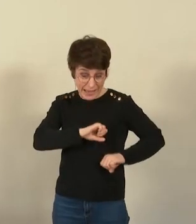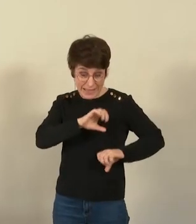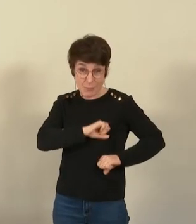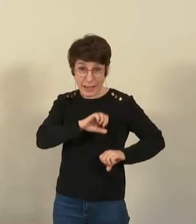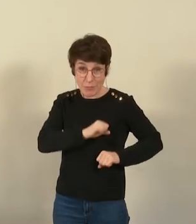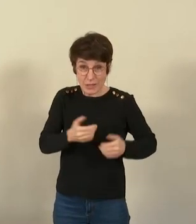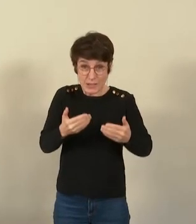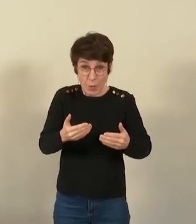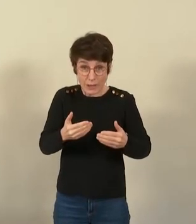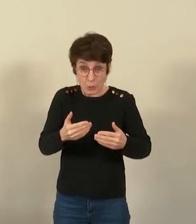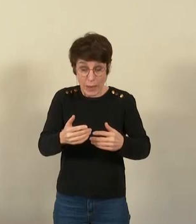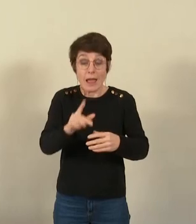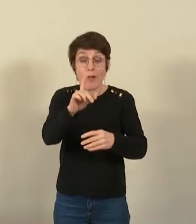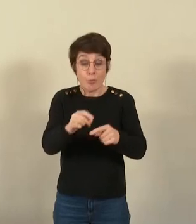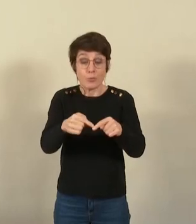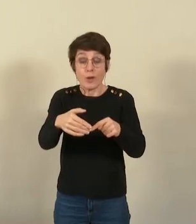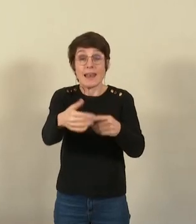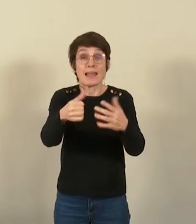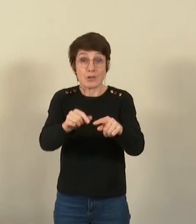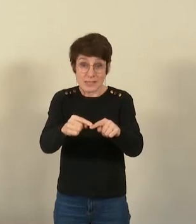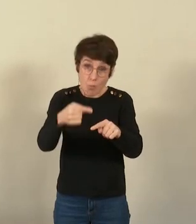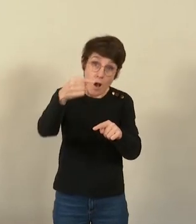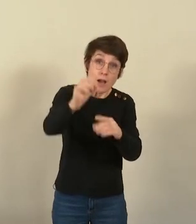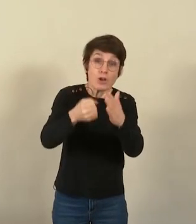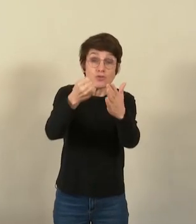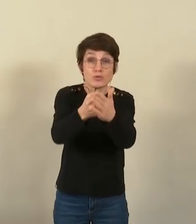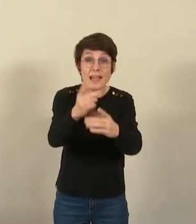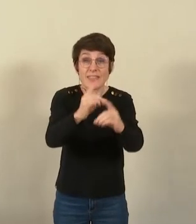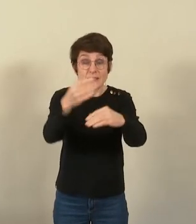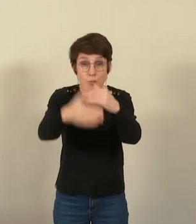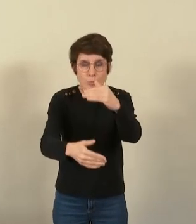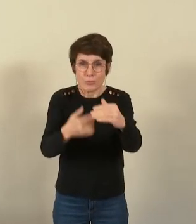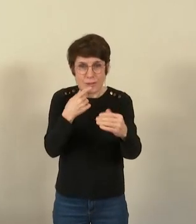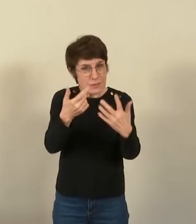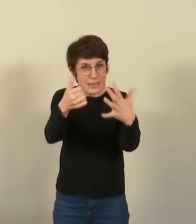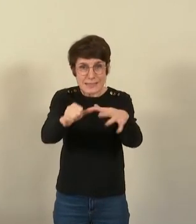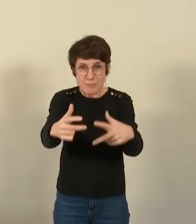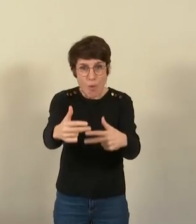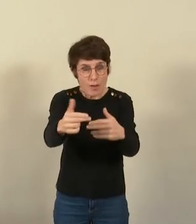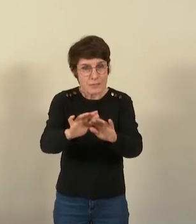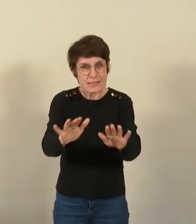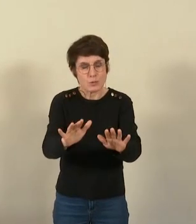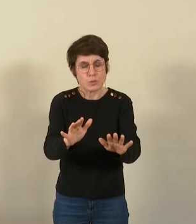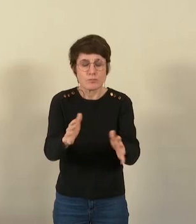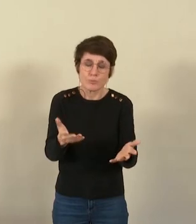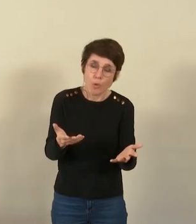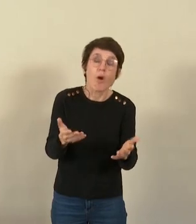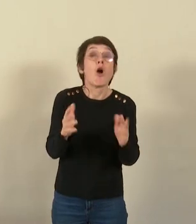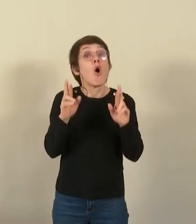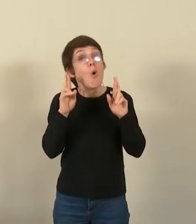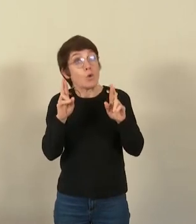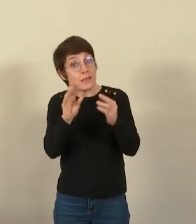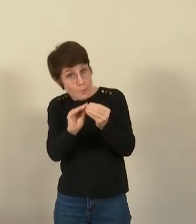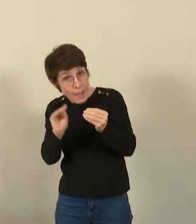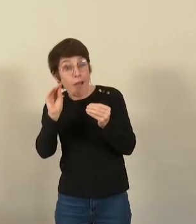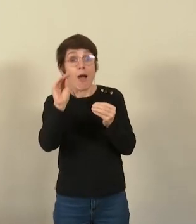actuelle ne durera formellement que 6 mois mais elle a le mérite d'exister et nous espérons vivement qu'elle sera reconduite voire